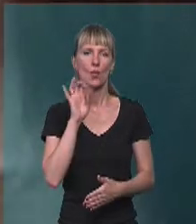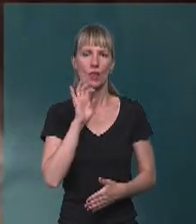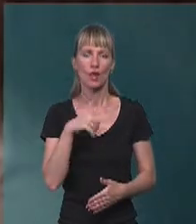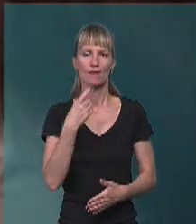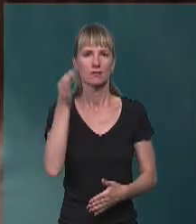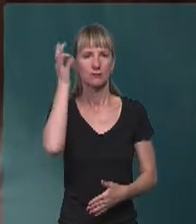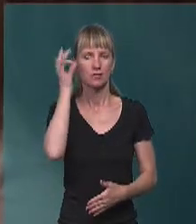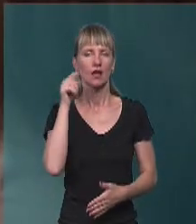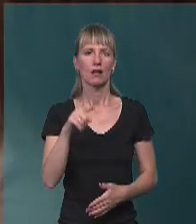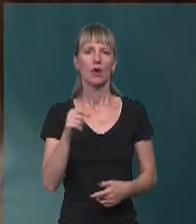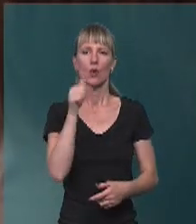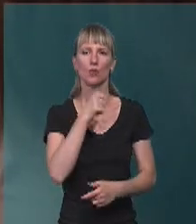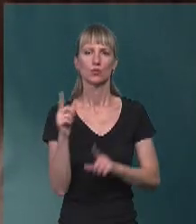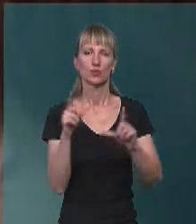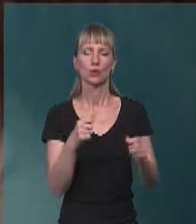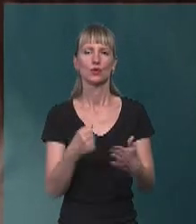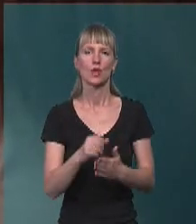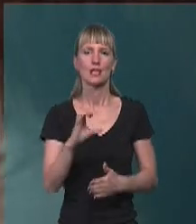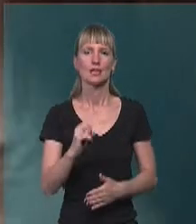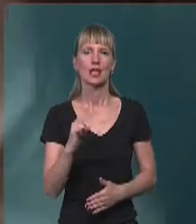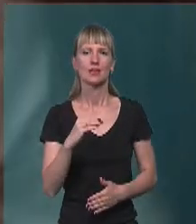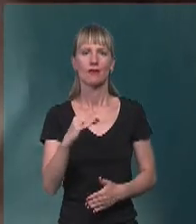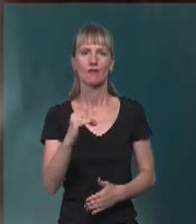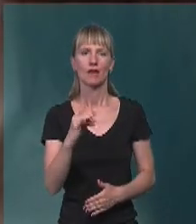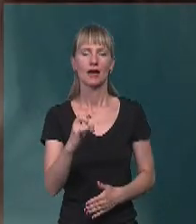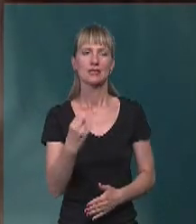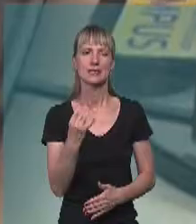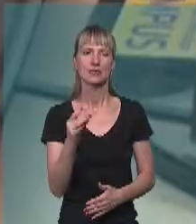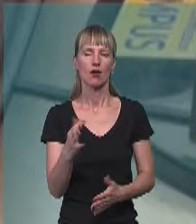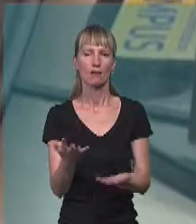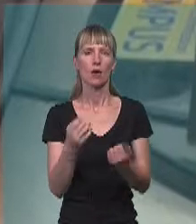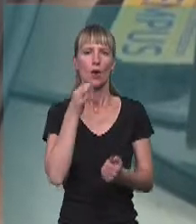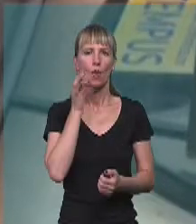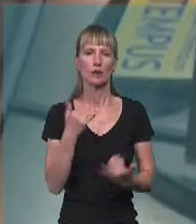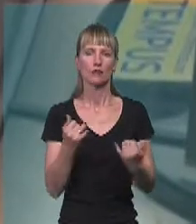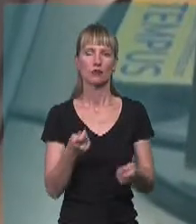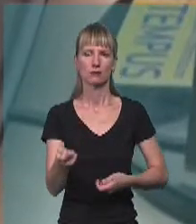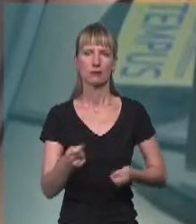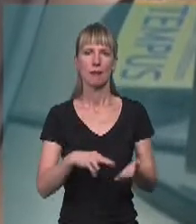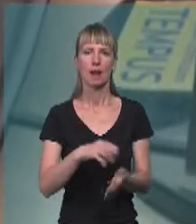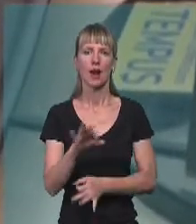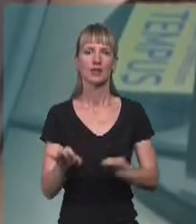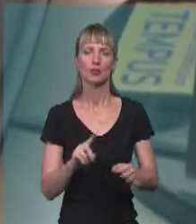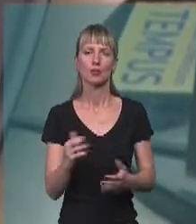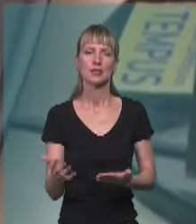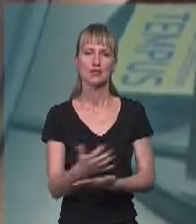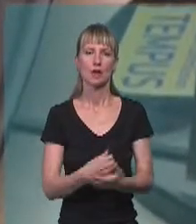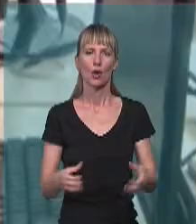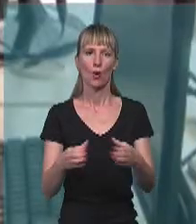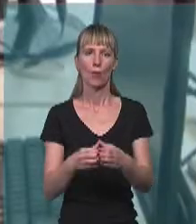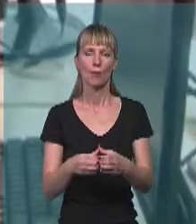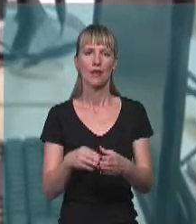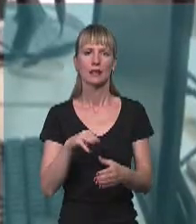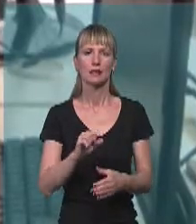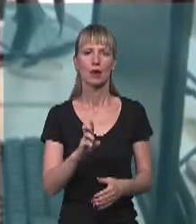року Дар'я їздила до Сан-Франциско, але не боролася за грошовий приз, а переймала досвід. Нині ж керує проектами. Аби зібрати команду, Дар'я